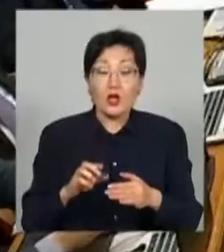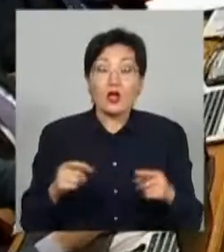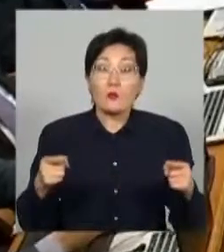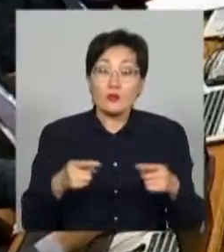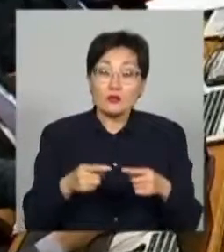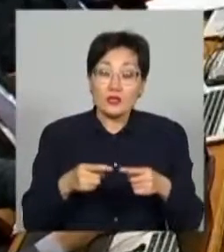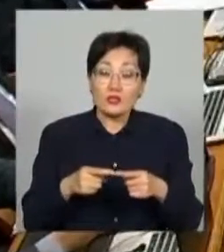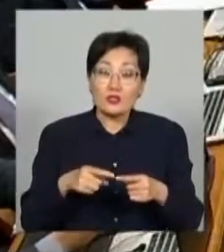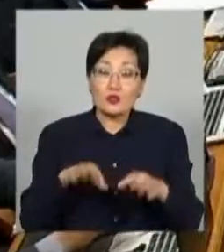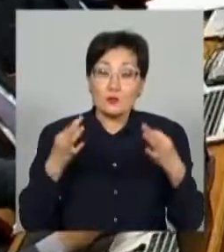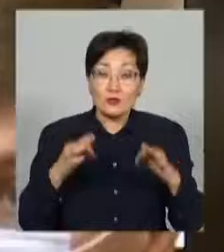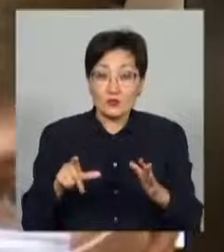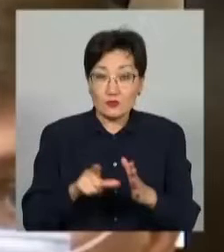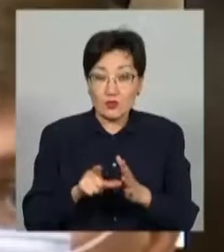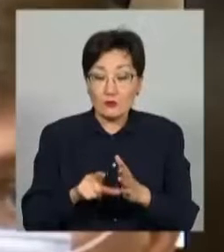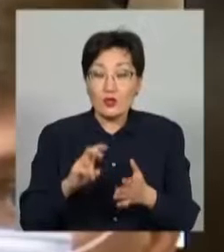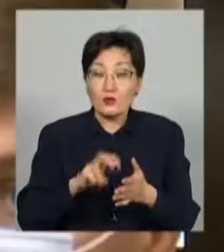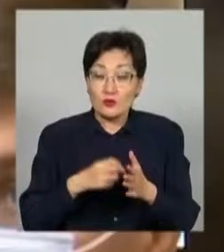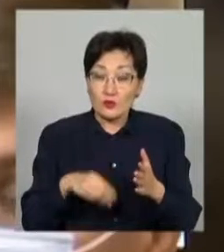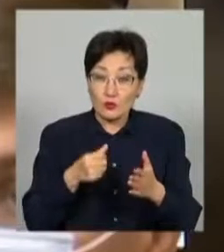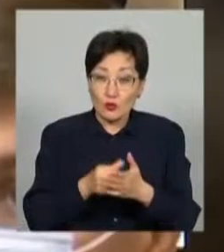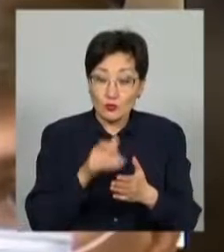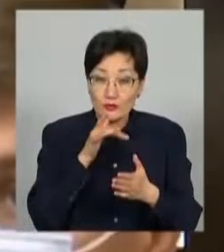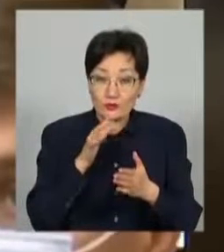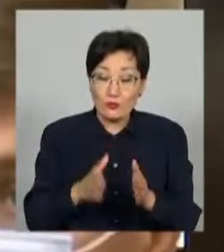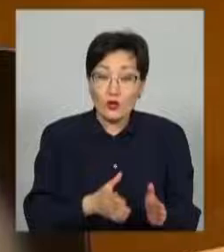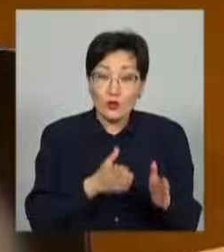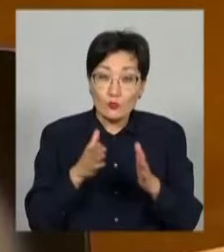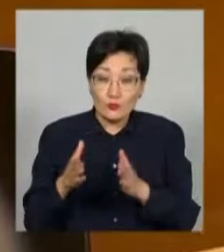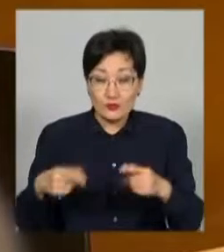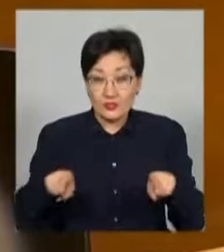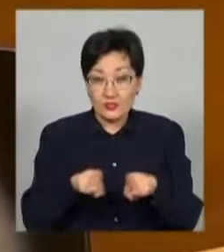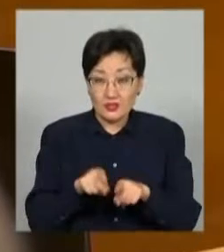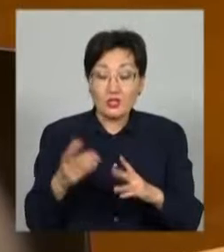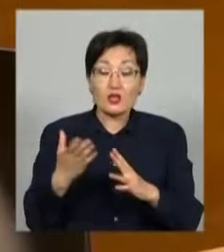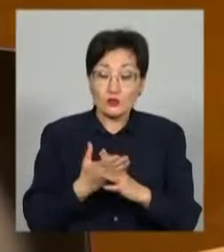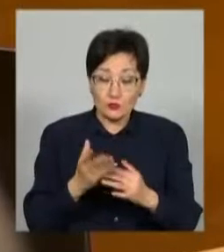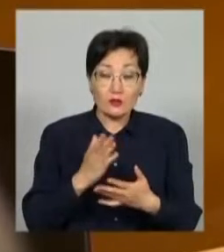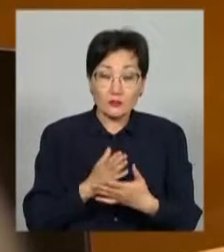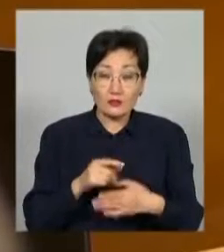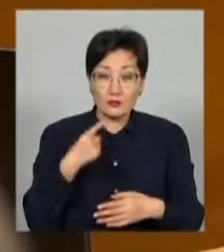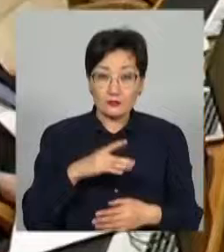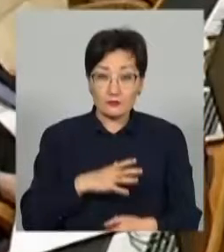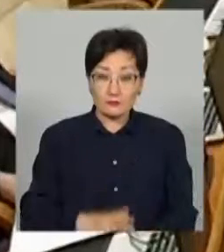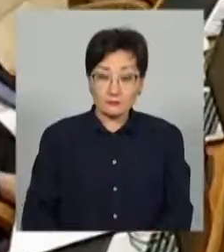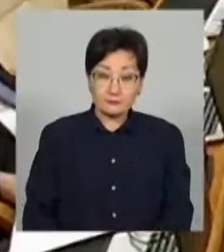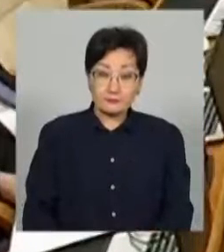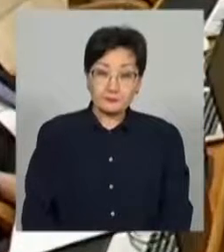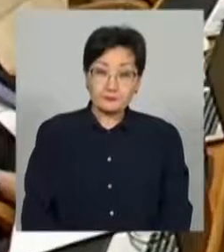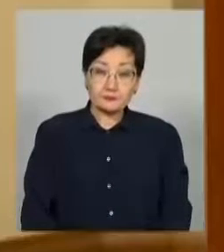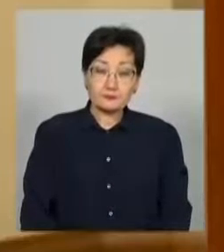алудан босату және салықтар мен алымдарды төлеу мерзімін өзгерту сынды жеңілдіктер де көрсетілуде.